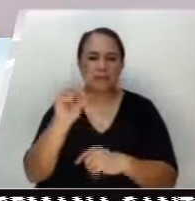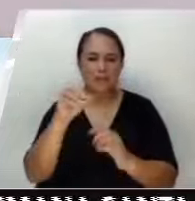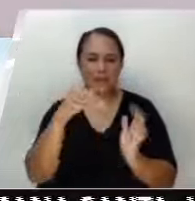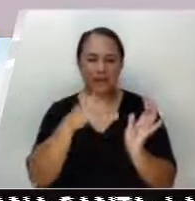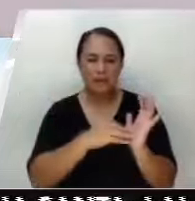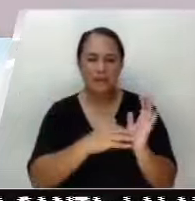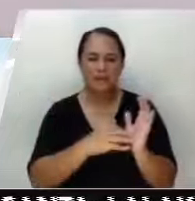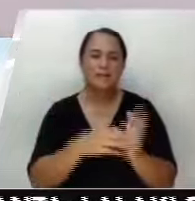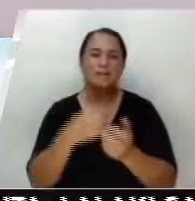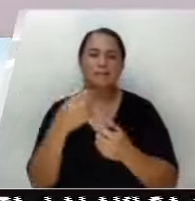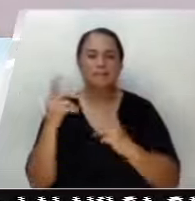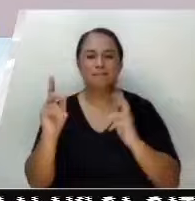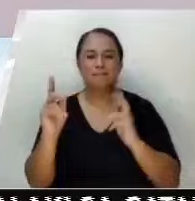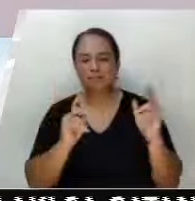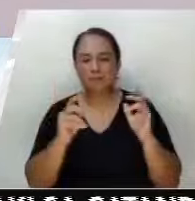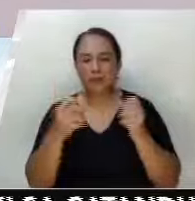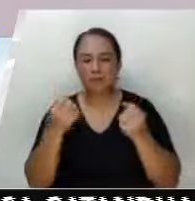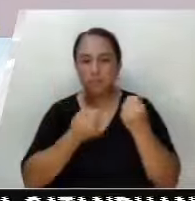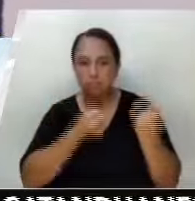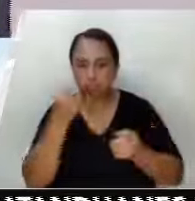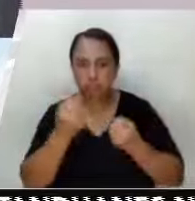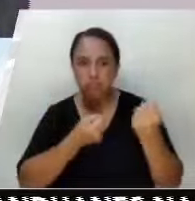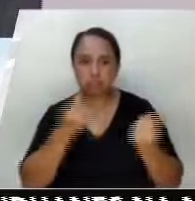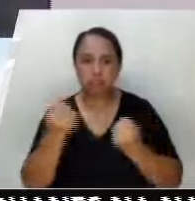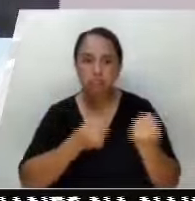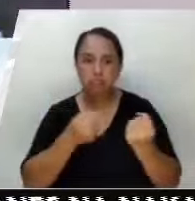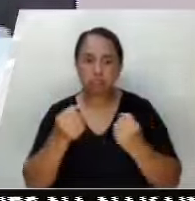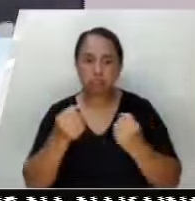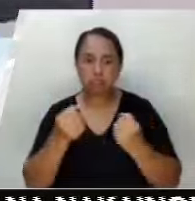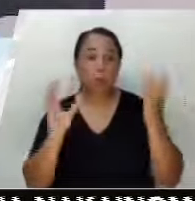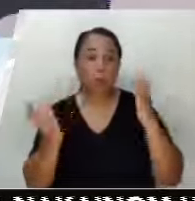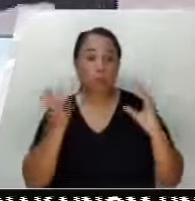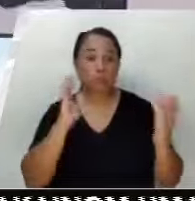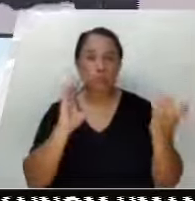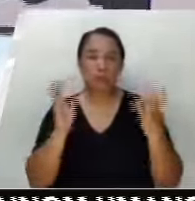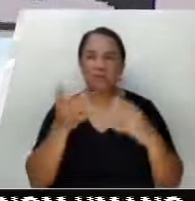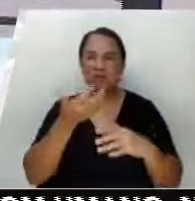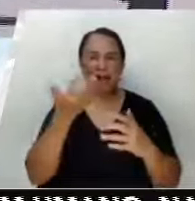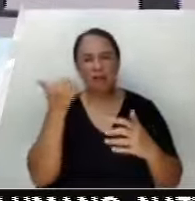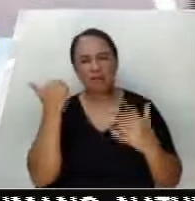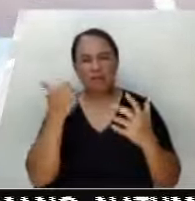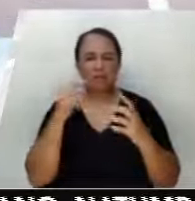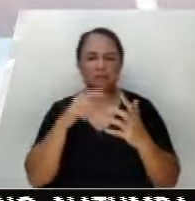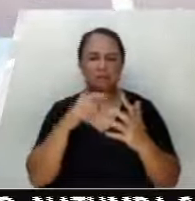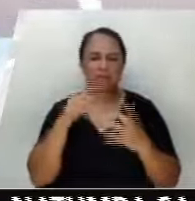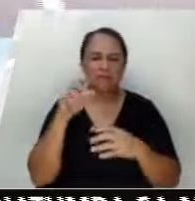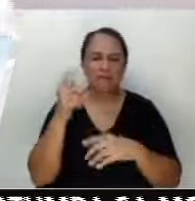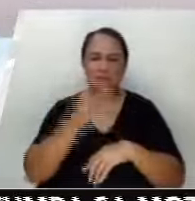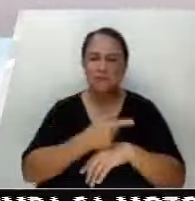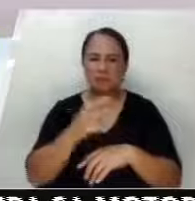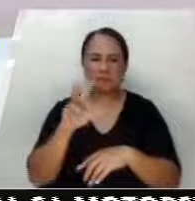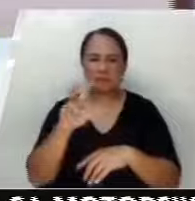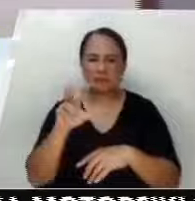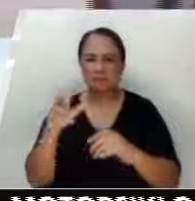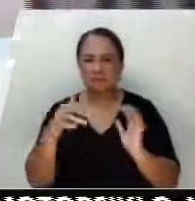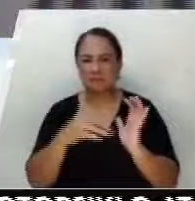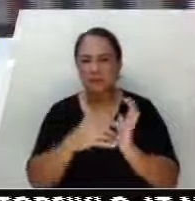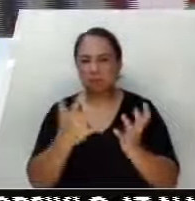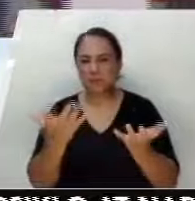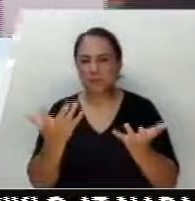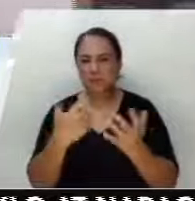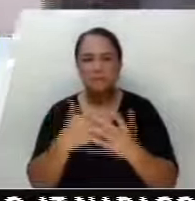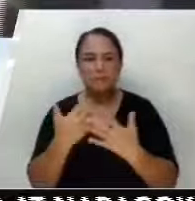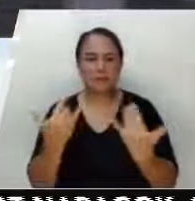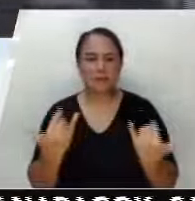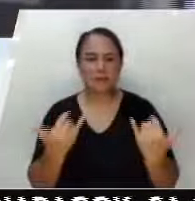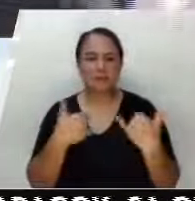sa NLEX kumpara sa normal na araw na nasa 300,000 lang. Sa SCTEX, mula sa daily average na